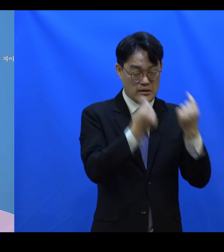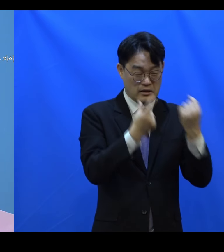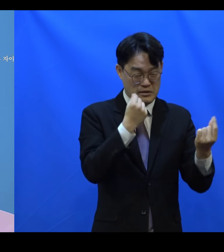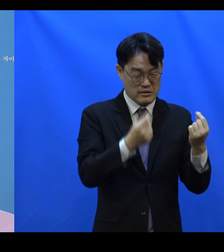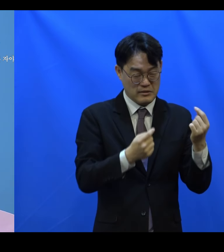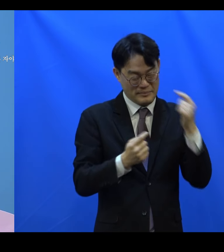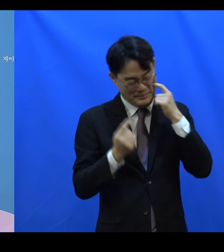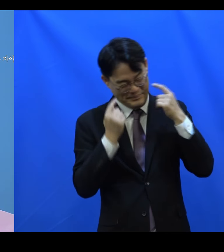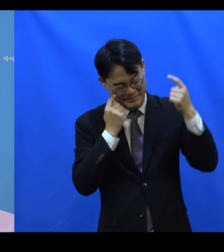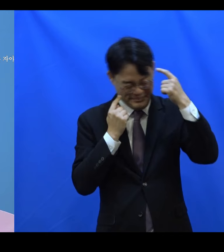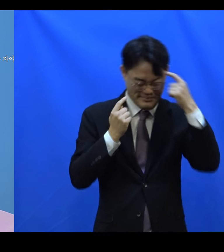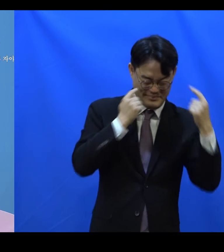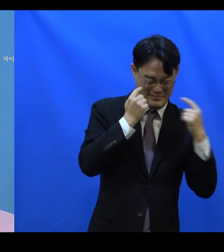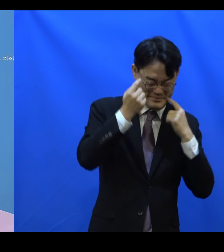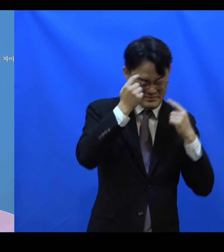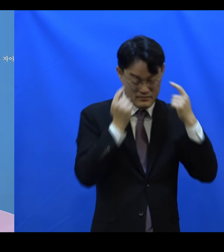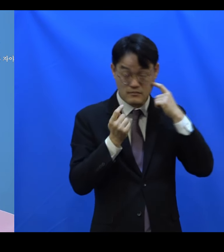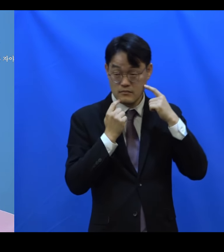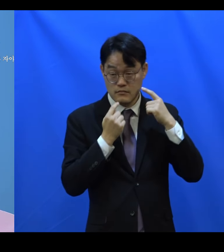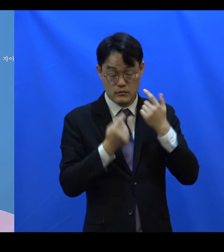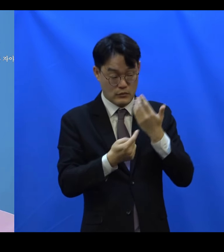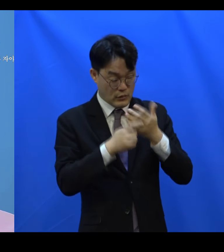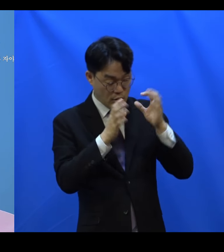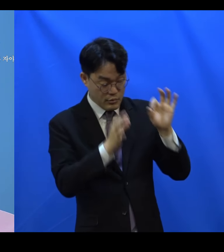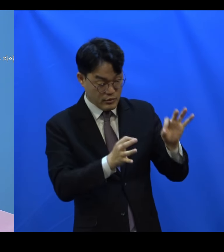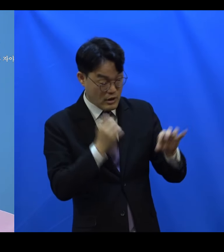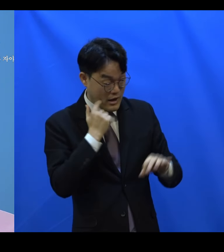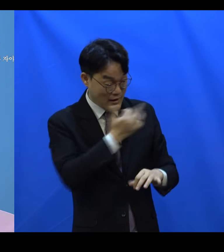아름다운 꽃인데 상처가 나 있어.